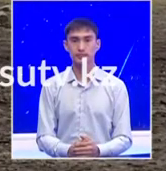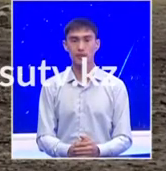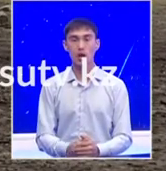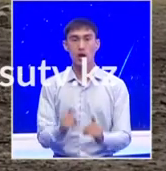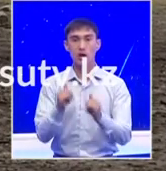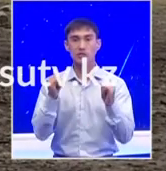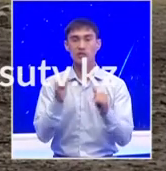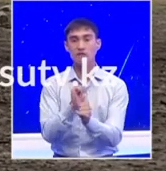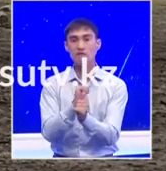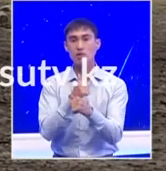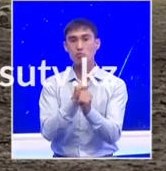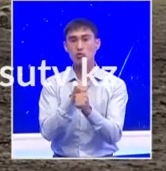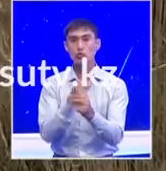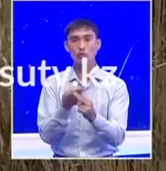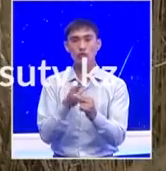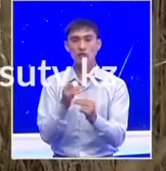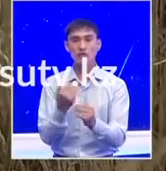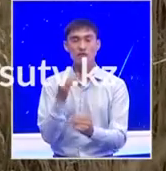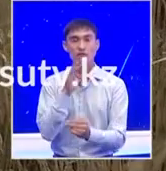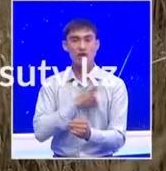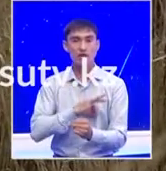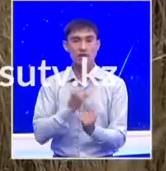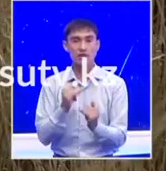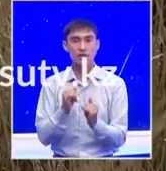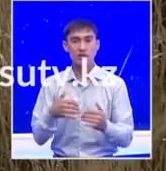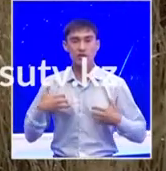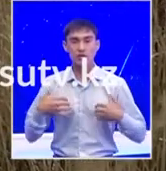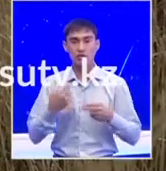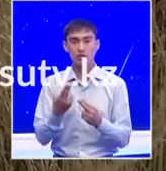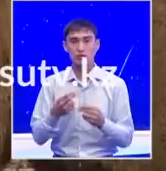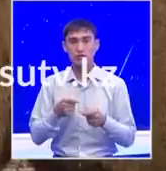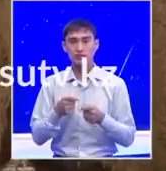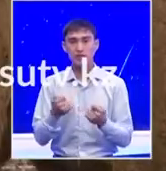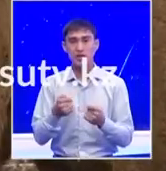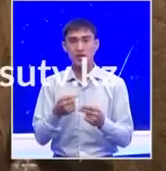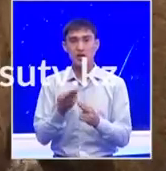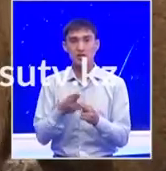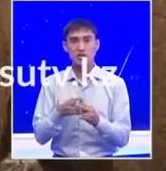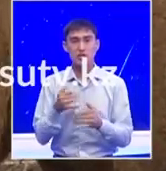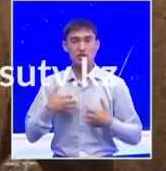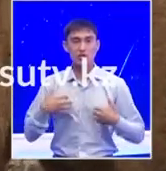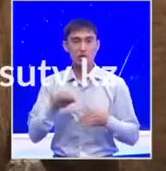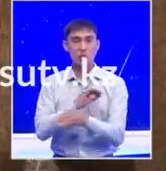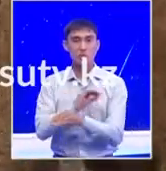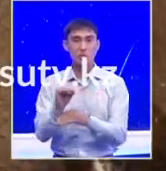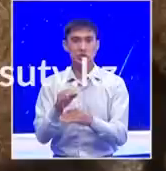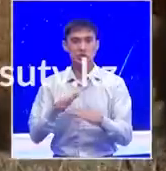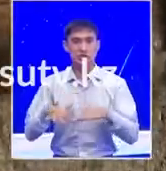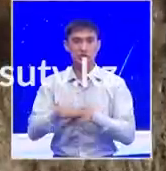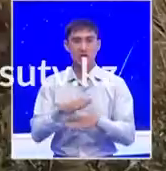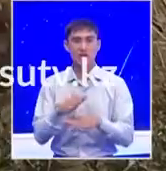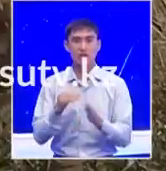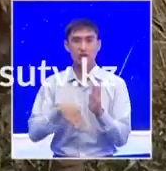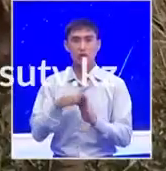Разведение верблюдов – очень выгодная отрасль в животноводстве. Ведь эти неприхотливые животные обеспечивают население высококалорийным